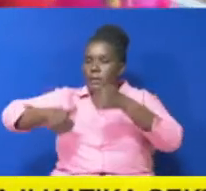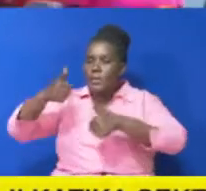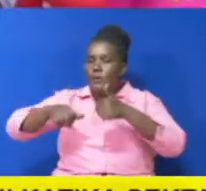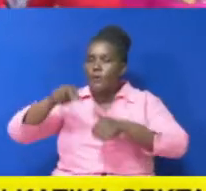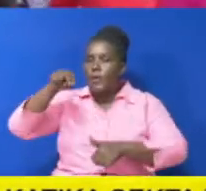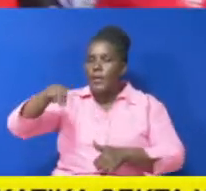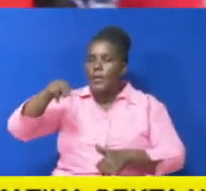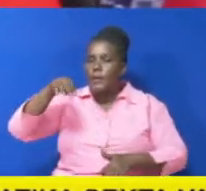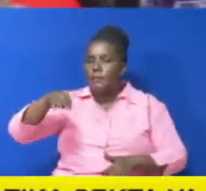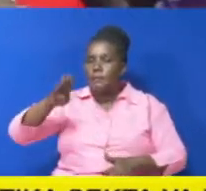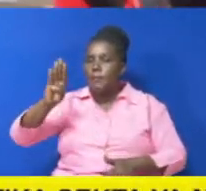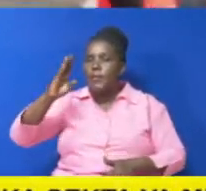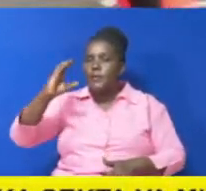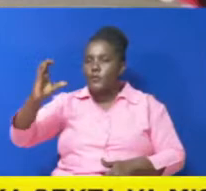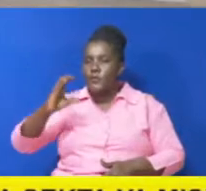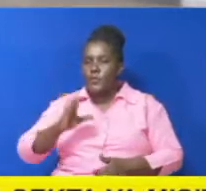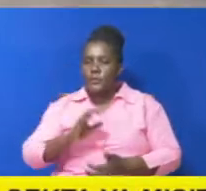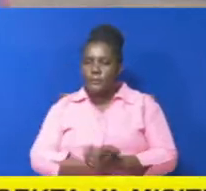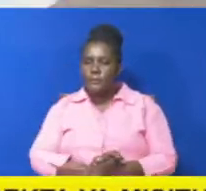Marathon.